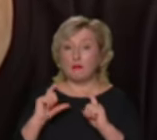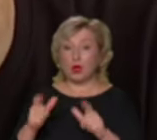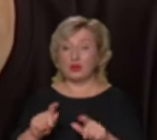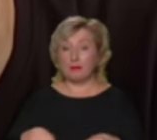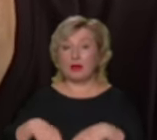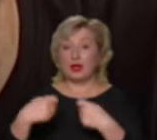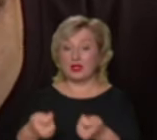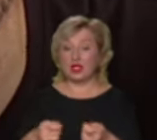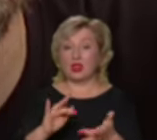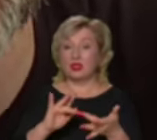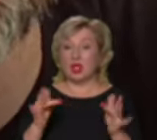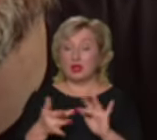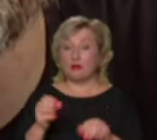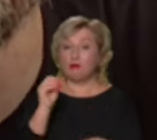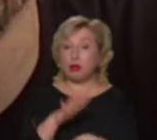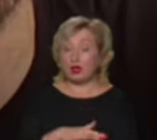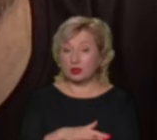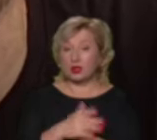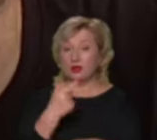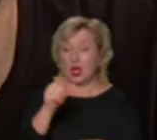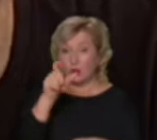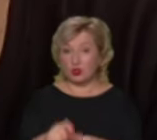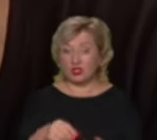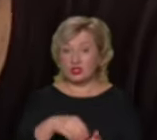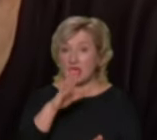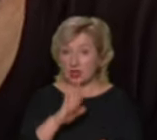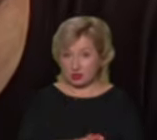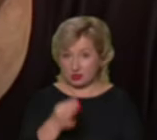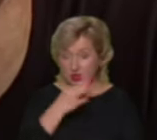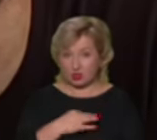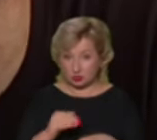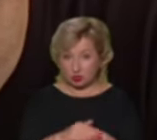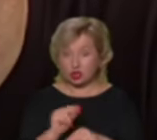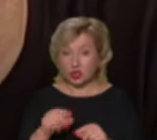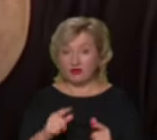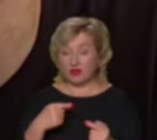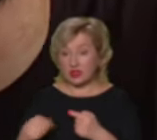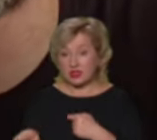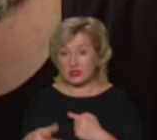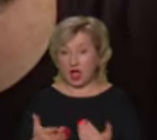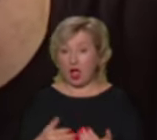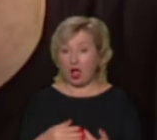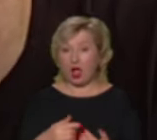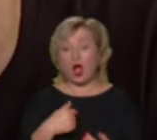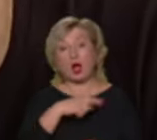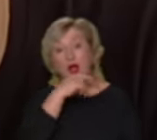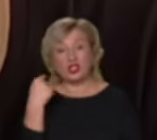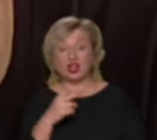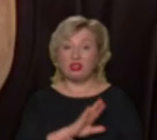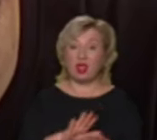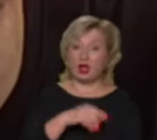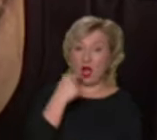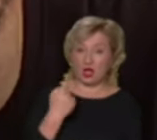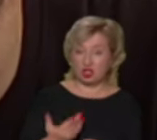через інтернет-банкінг, де людина зареєстрована? Скажіть, будь ласка, чим це відрізняється? Питання, а ми Рашка, а не Рашка? А давайте